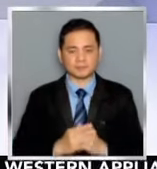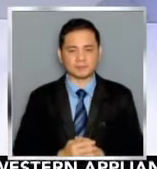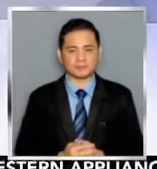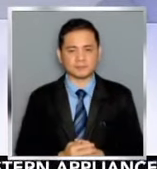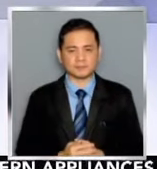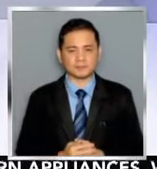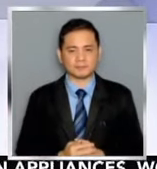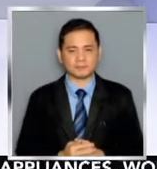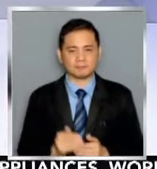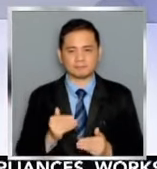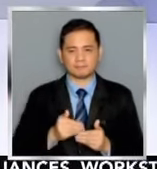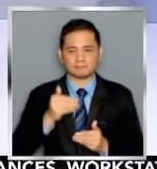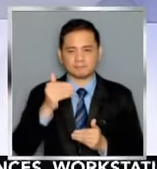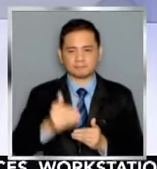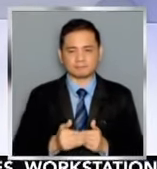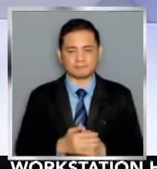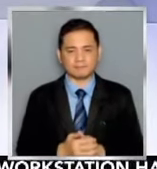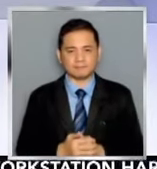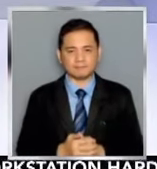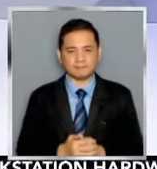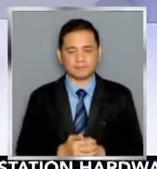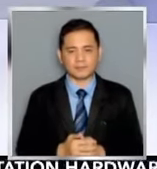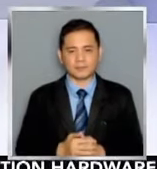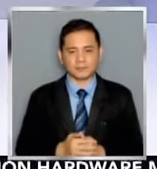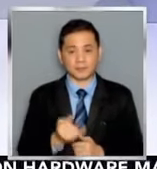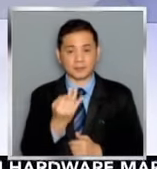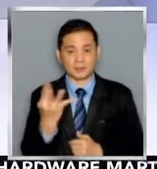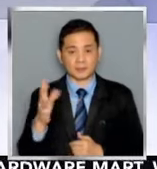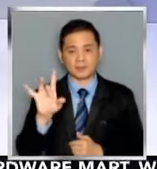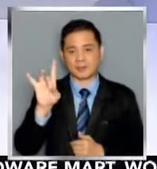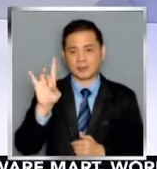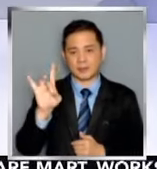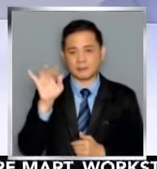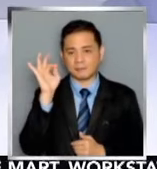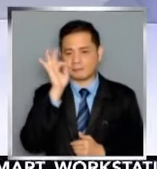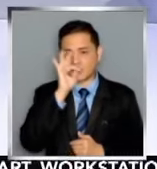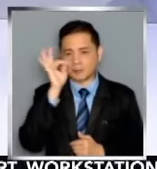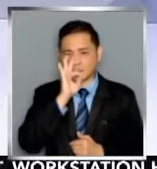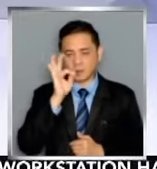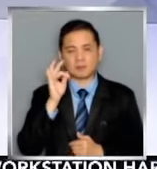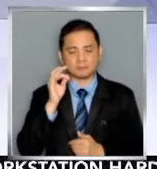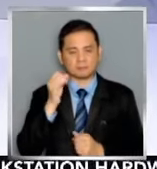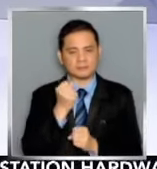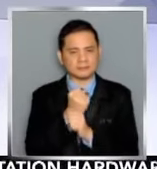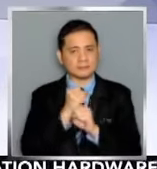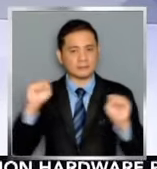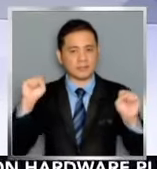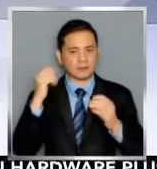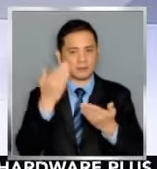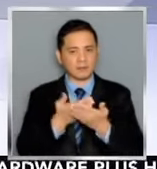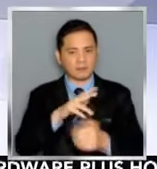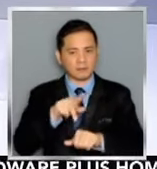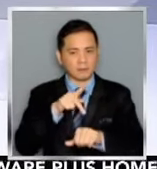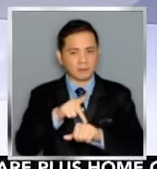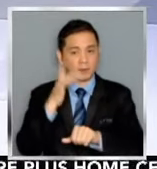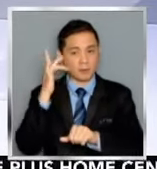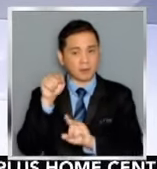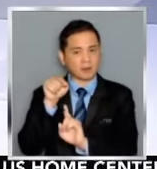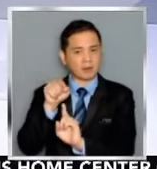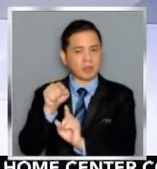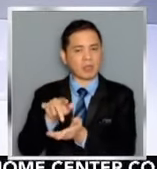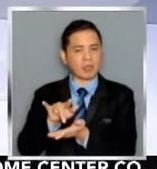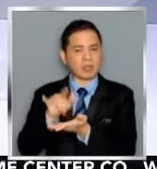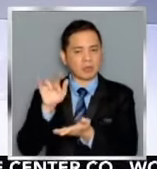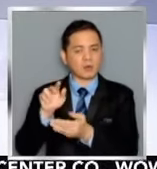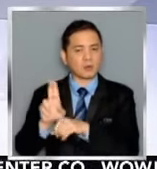pong nakabalik sa bansa ang 8 Pinoy na sapilitan umanong ginawang online scammer sa Cambodia. May 30 iba pang